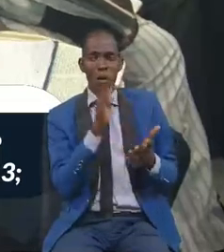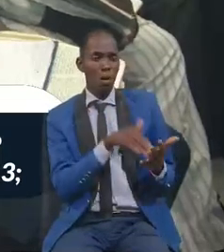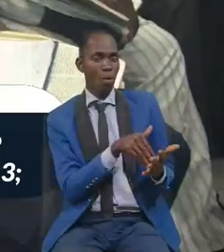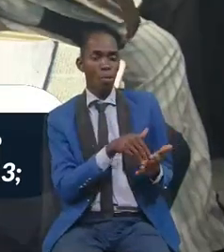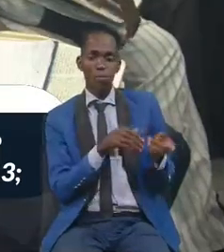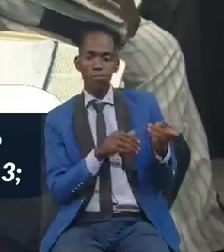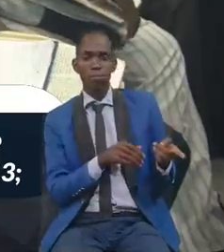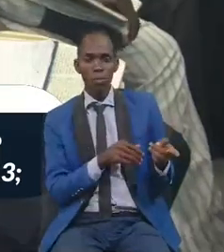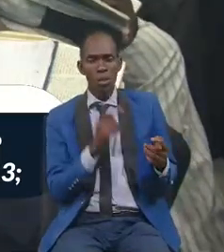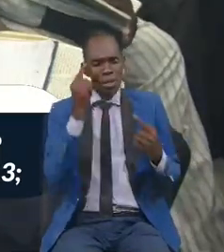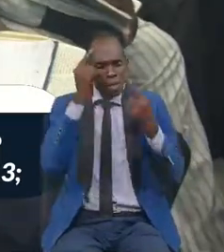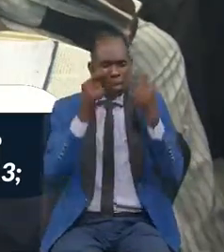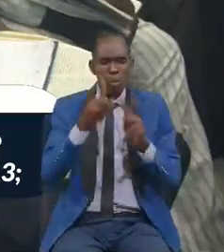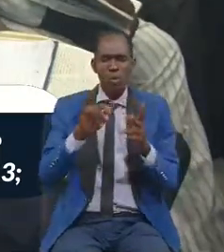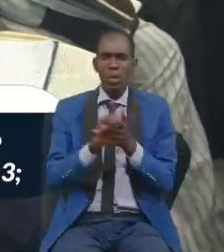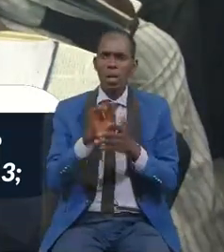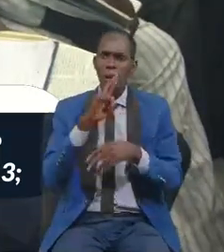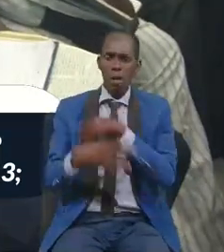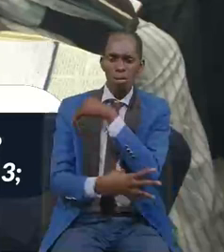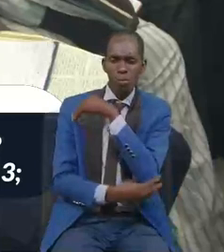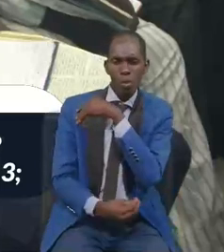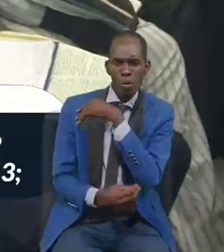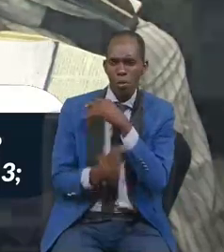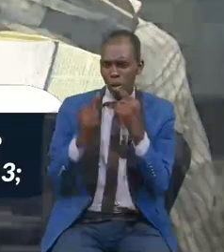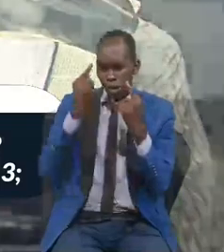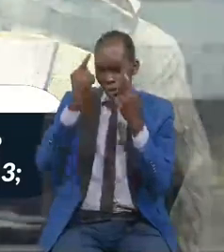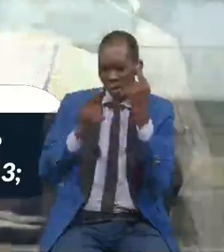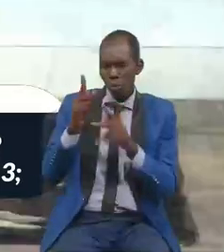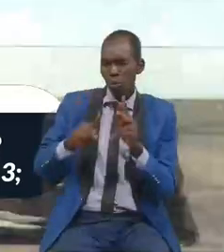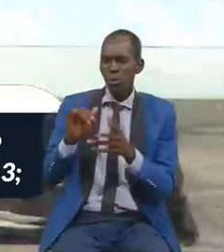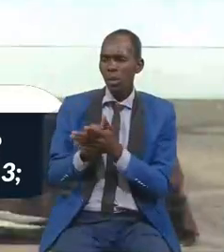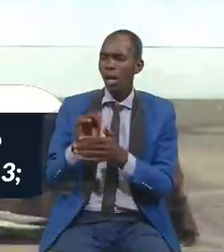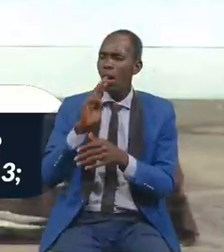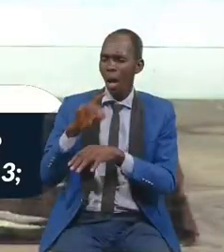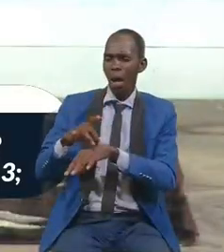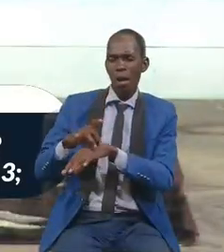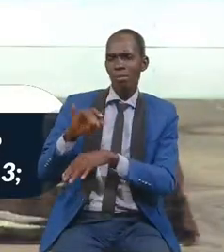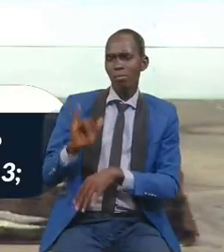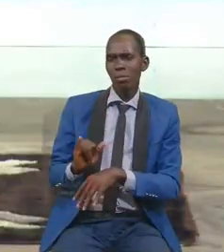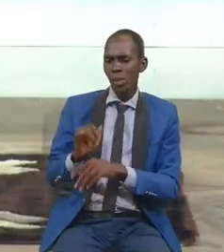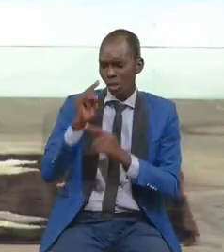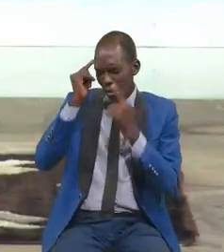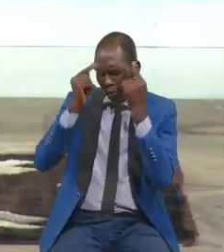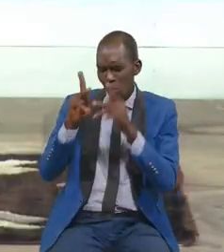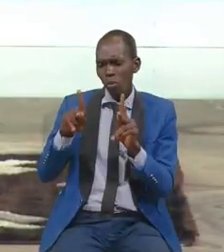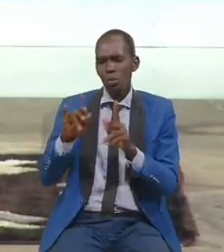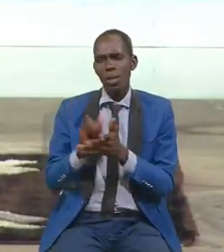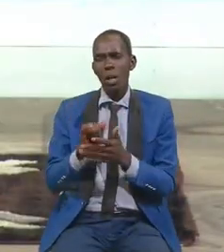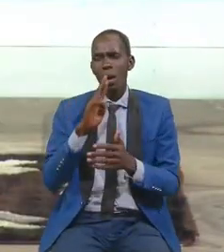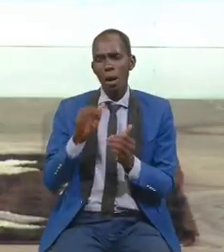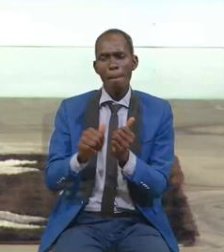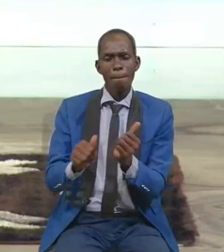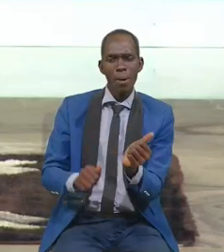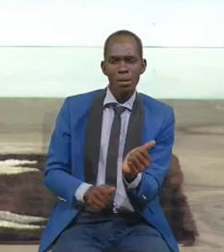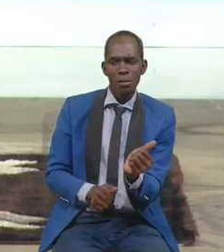qui sont pauvres, considérez ceux qui sont charnels, considérez ceux qui rétrogradent, considérez ceux